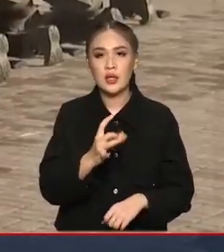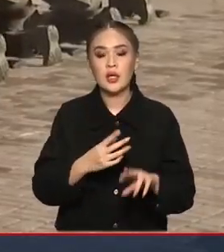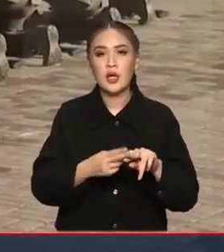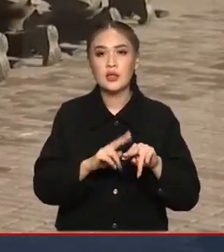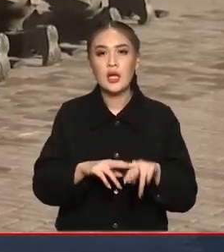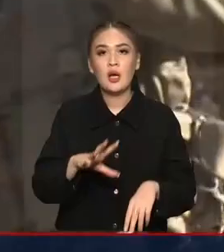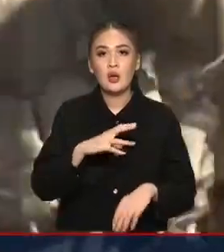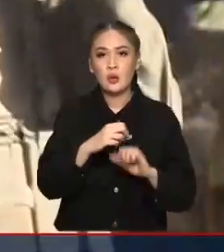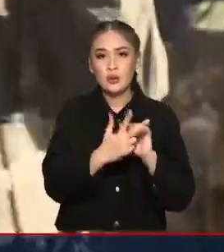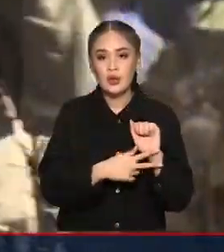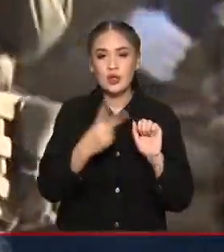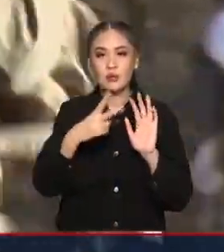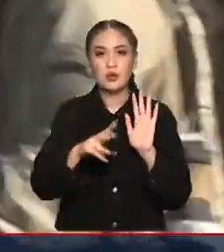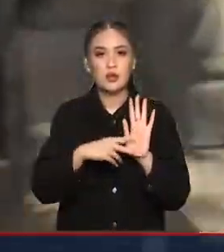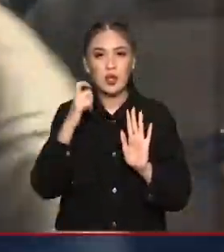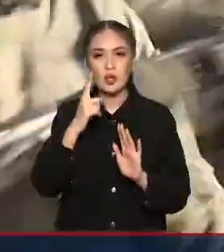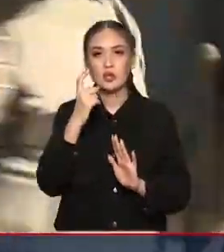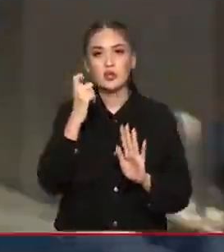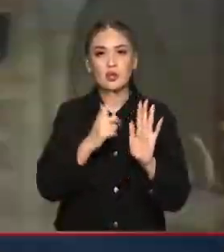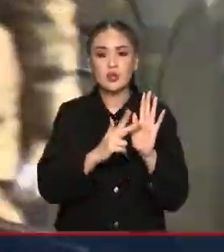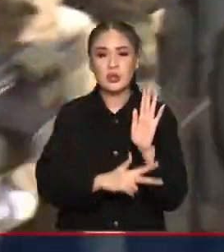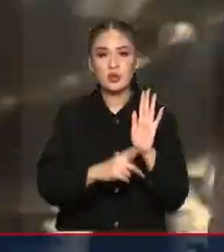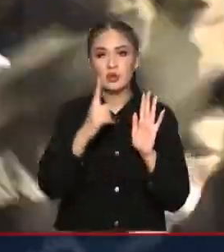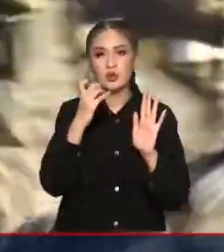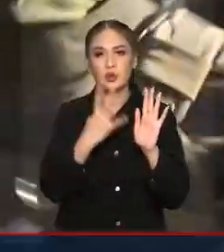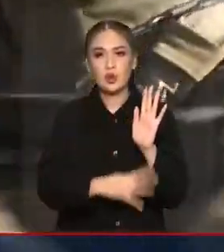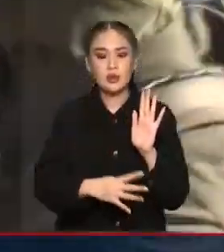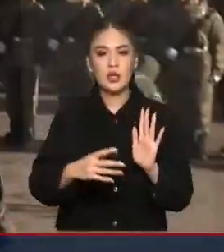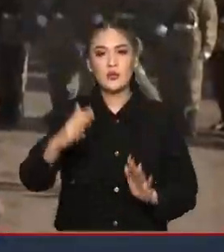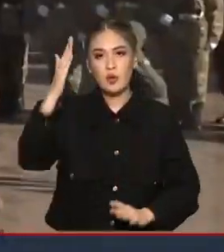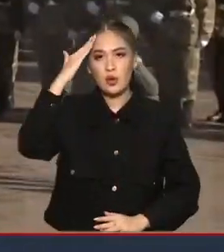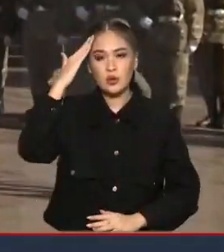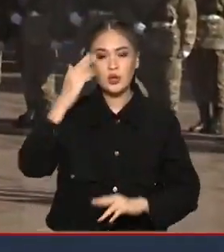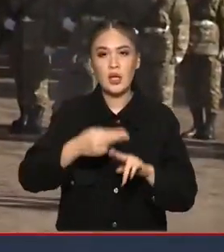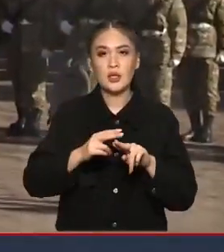жас аралығындағы, бойы 180-195 аралығындағы кез келген азамат